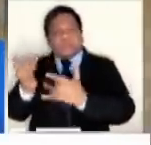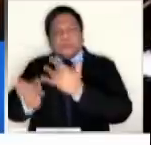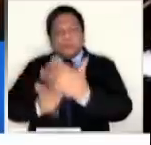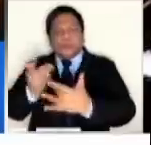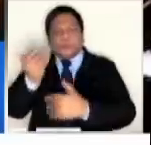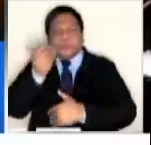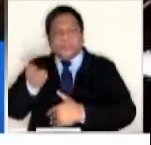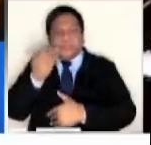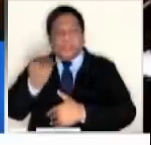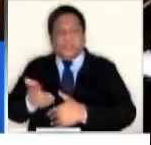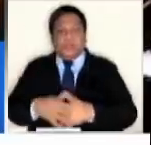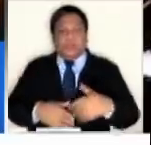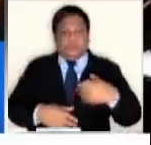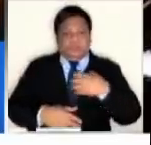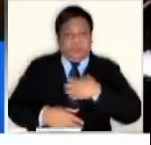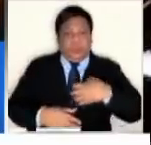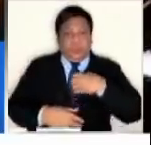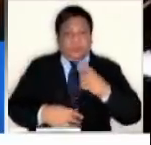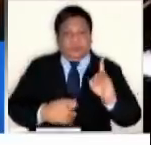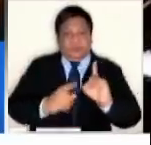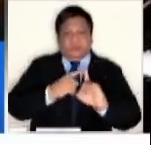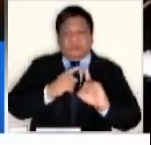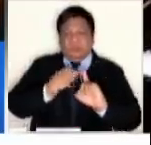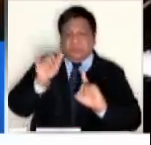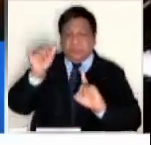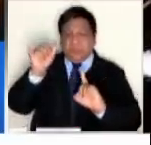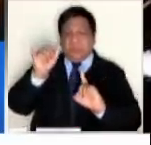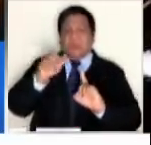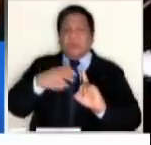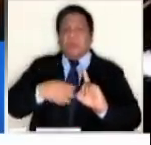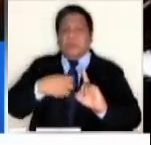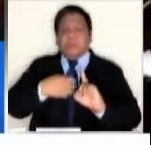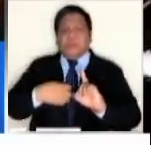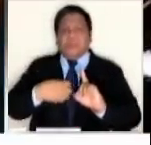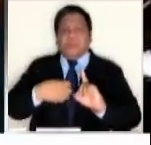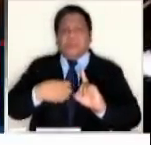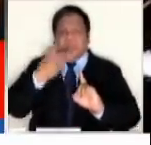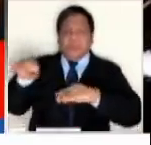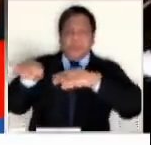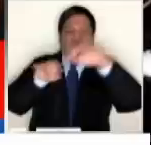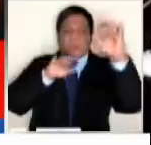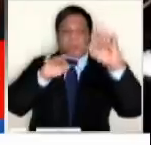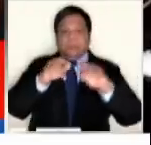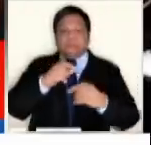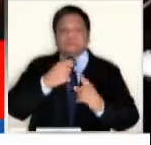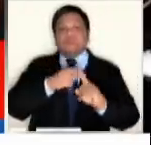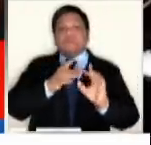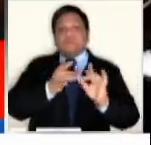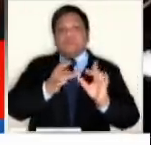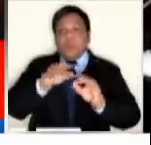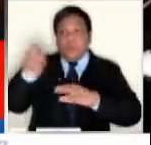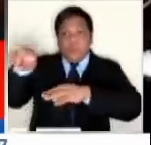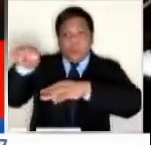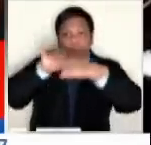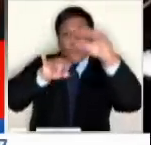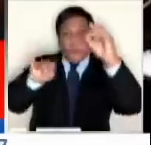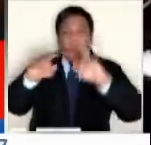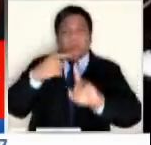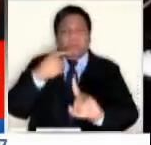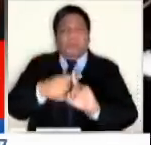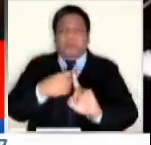usok. So pagka nagsusunog sila, talagang grabe yung usok. Saka hindi lang usok, ang nakakasulasok, grabe yung